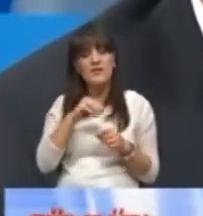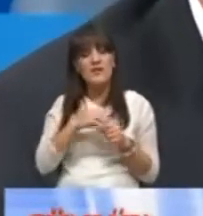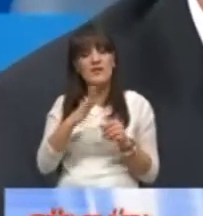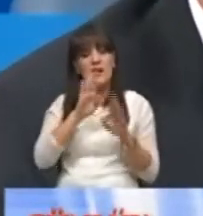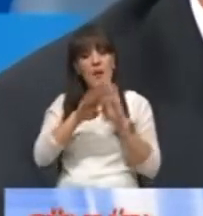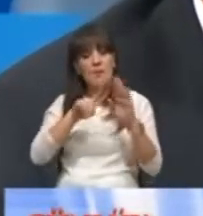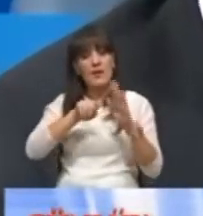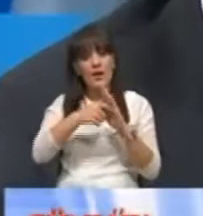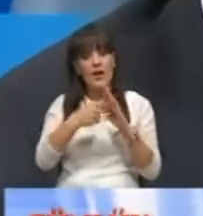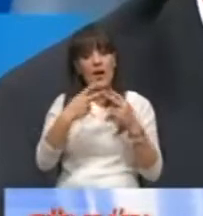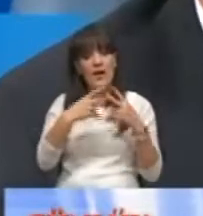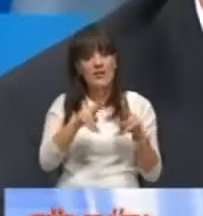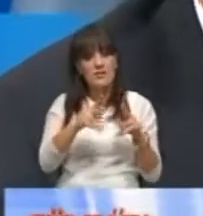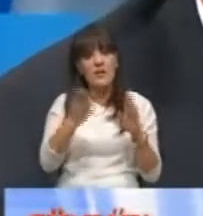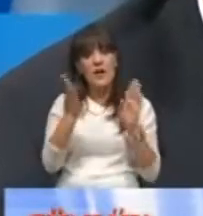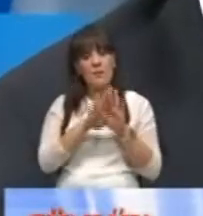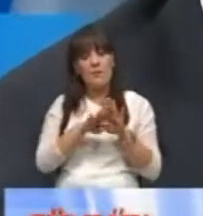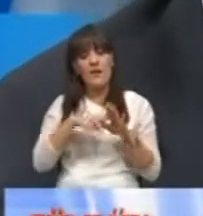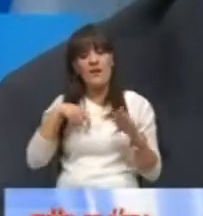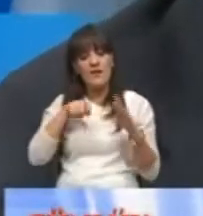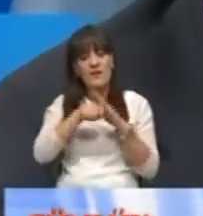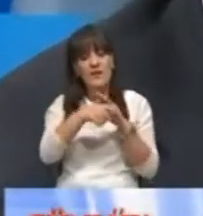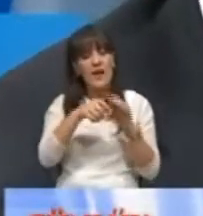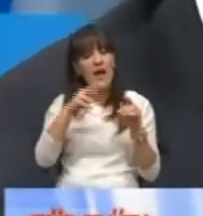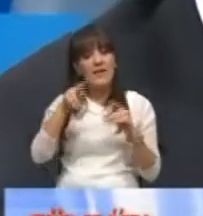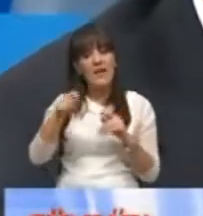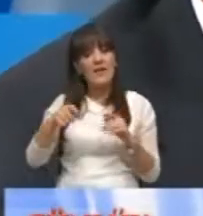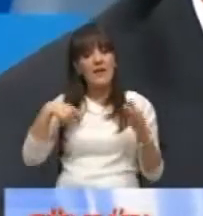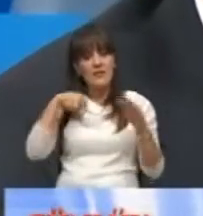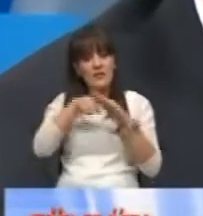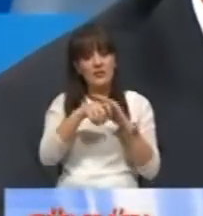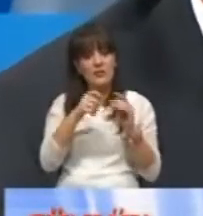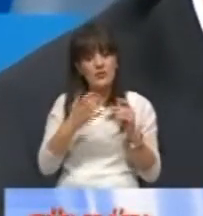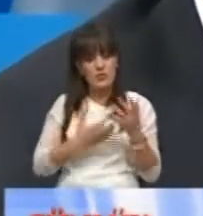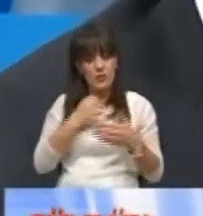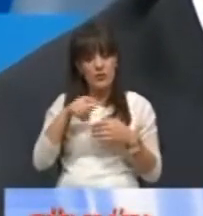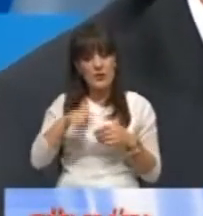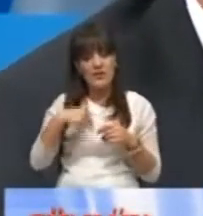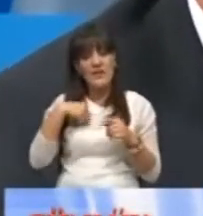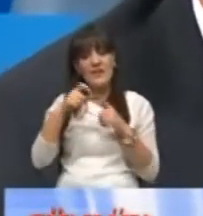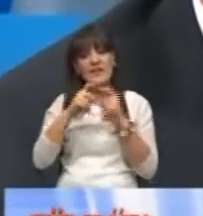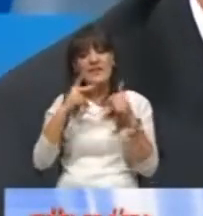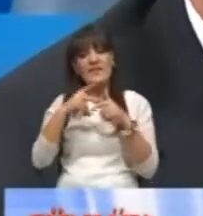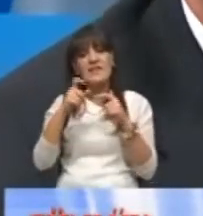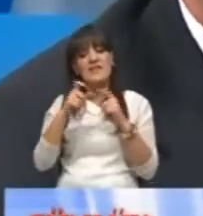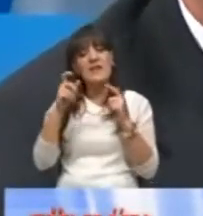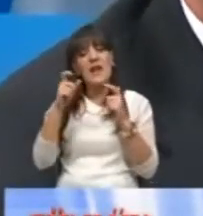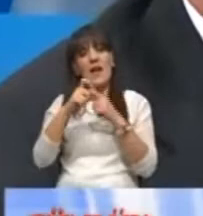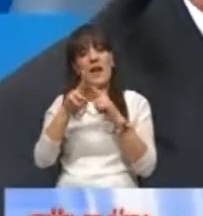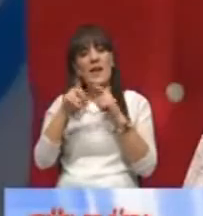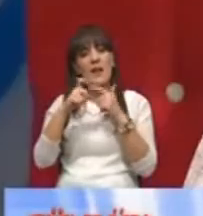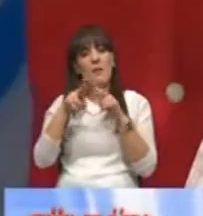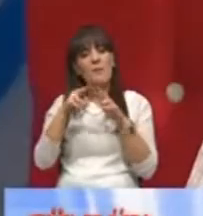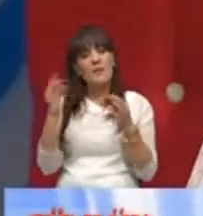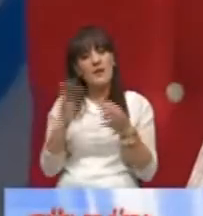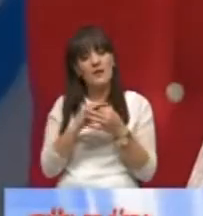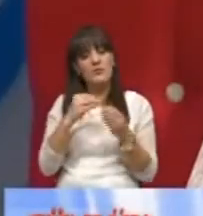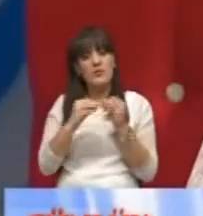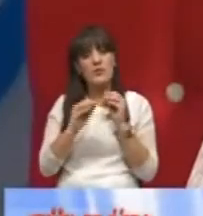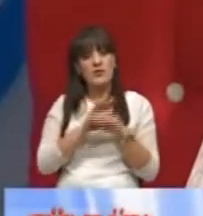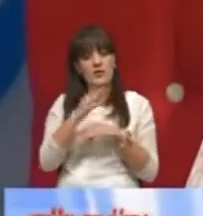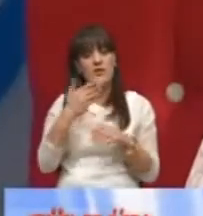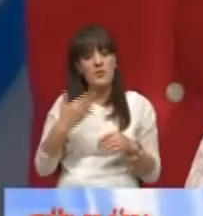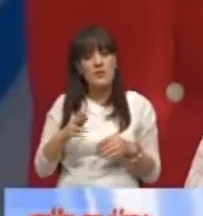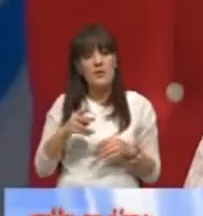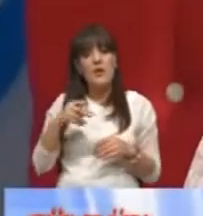kapıyı açıp kapatırken anahtarınızı kilide yerleştirirken zorlanıyorsunuz. Bu hastada diz eklemiyle ilgili benzer sorunlar yaşayabilir. Aşınma yaşanabilir mi? Tabii